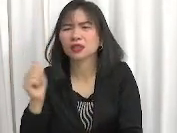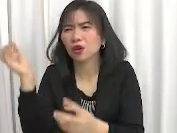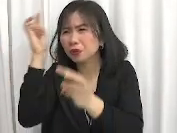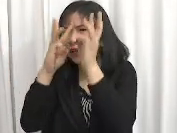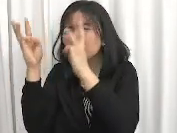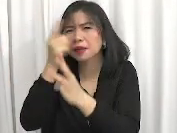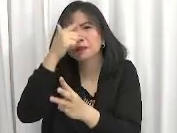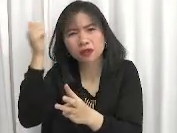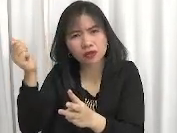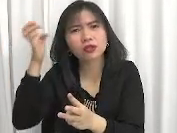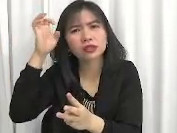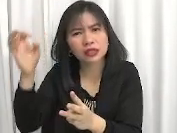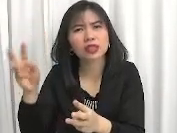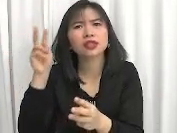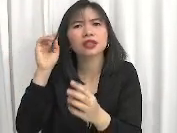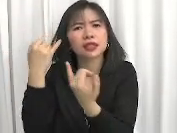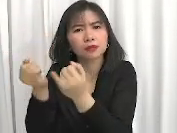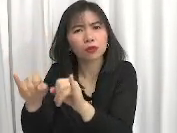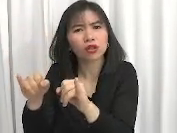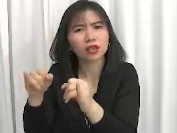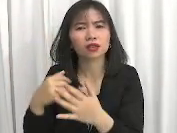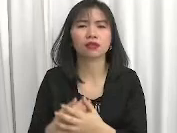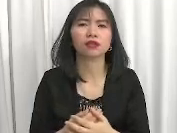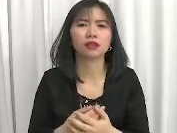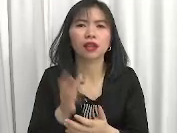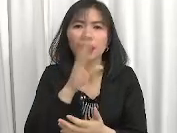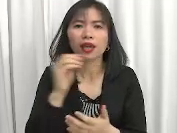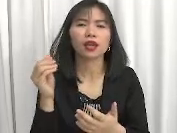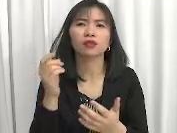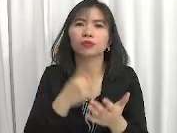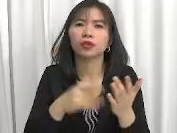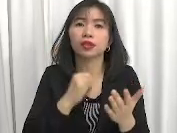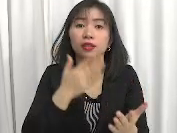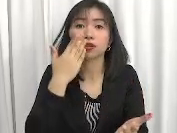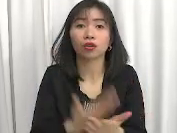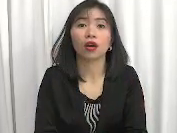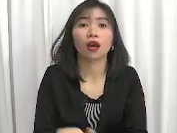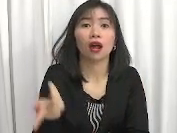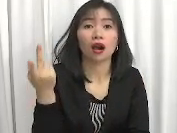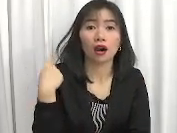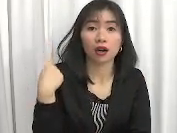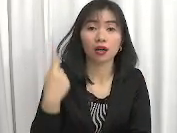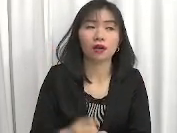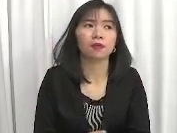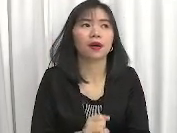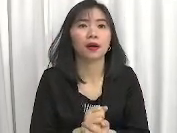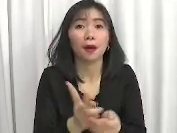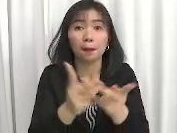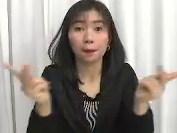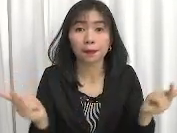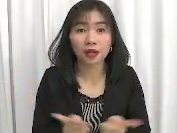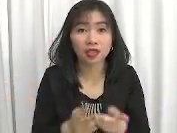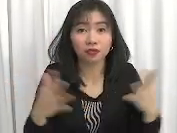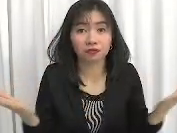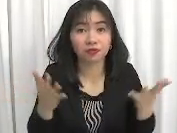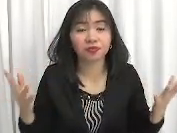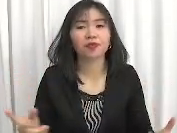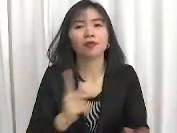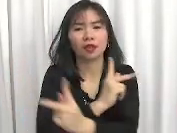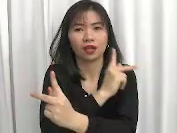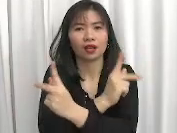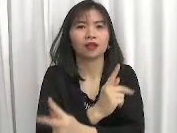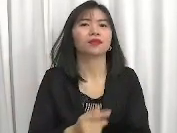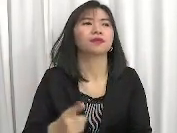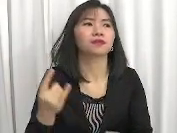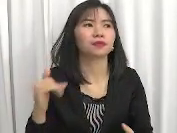alam mong mahalaga sila eh. Tama yan. At ang maganda nito, may napag-iwanan kang lugar na same marasyon. Yeah. May nangangalaga